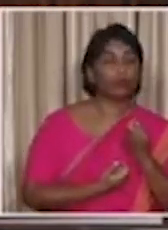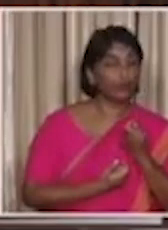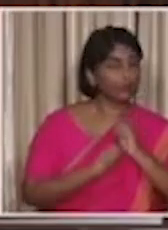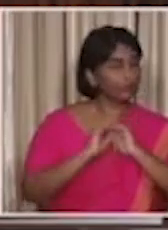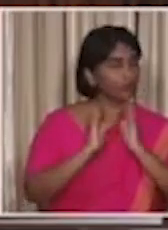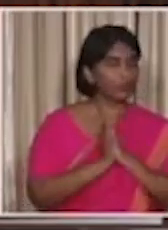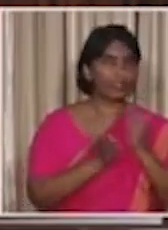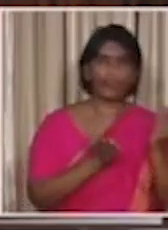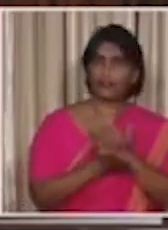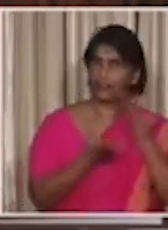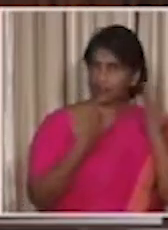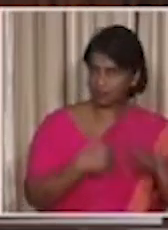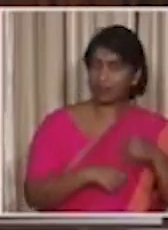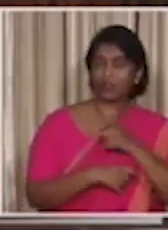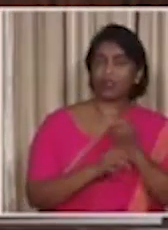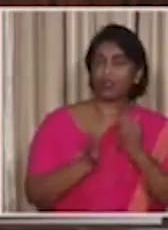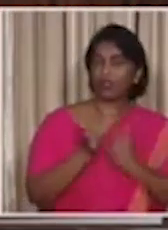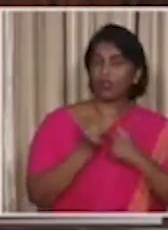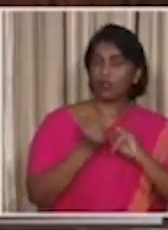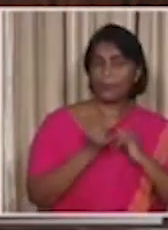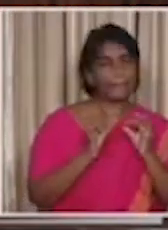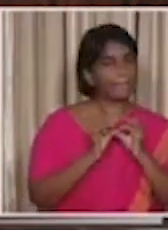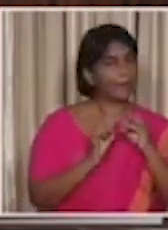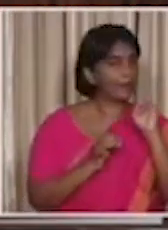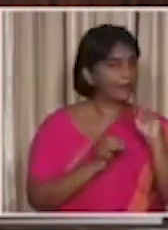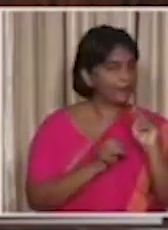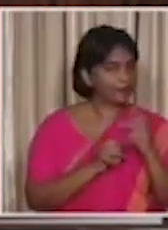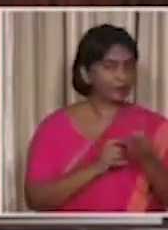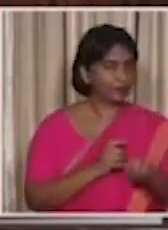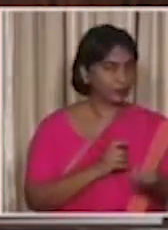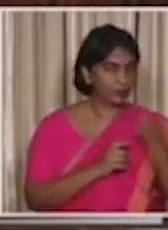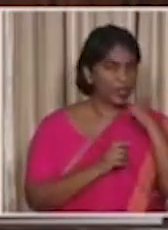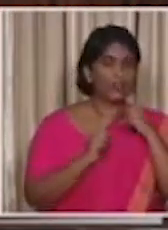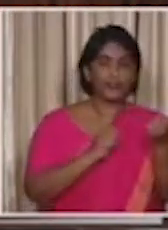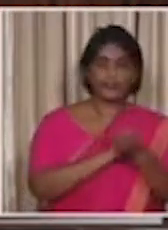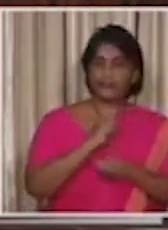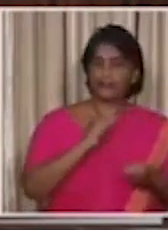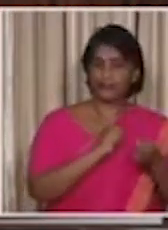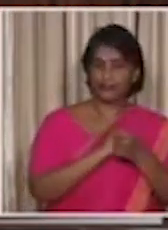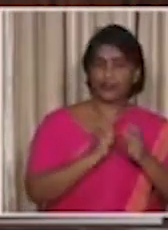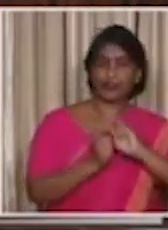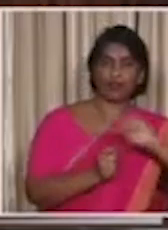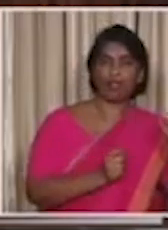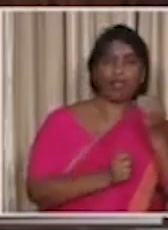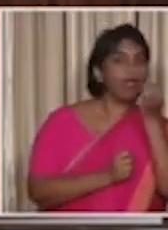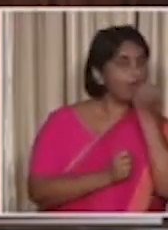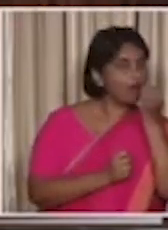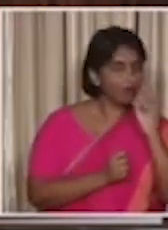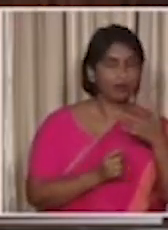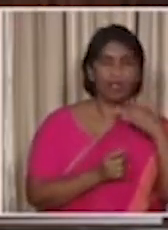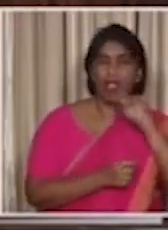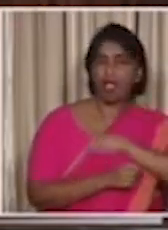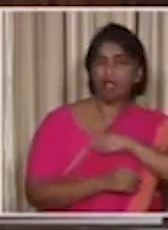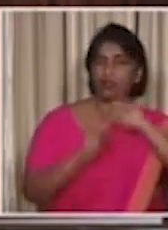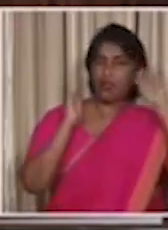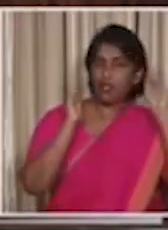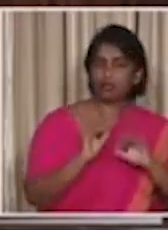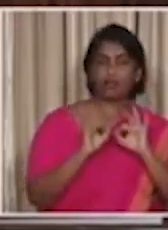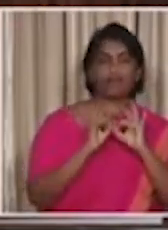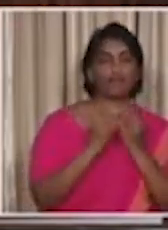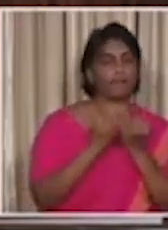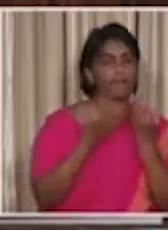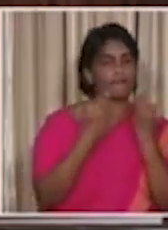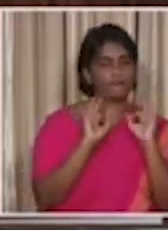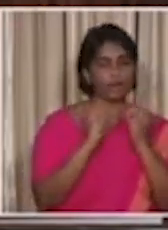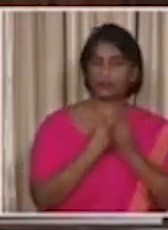ප්‍රතිපාදන වෙන් කර තිබෙනවා. රුපියල් බිලියන 20ක වටිනා වී අස්වැන්නු සහල් බවට පත්කොට අඩු ආදායම් ලාභී පවුල් වෙත